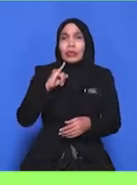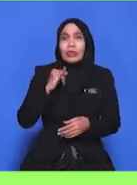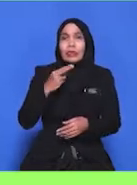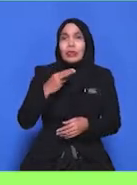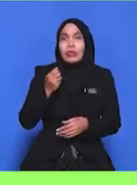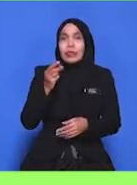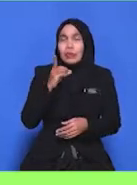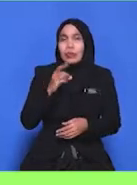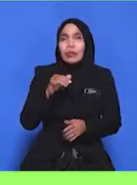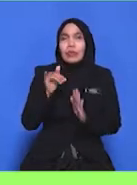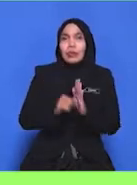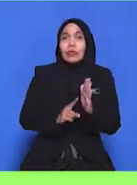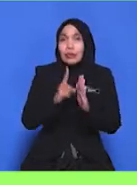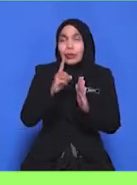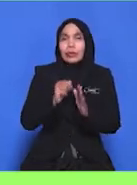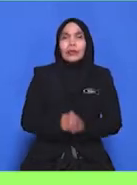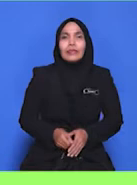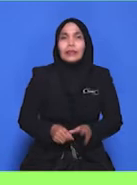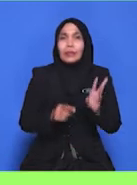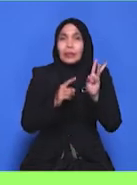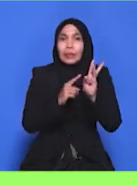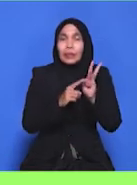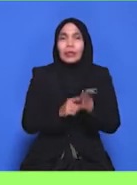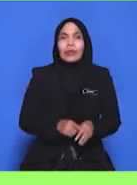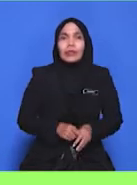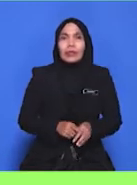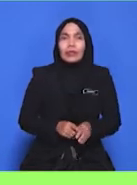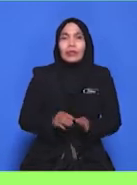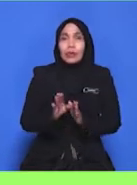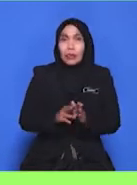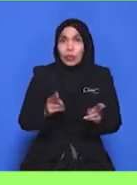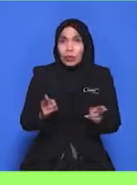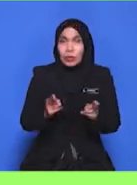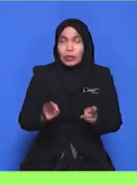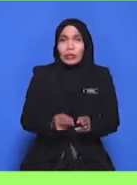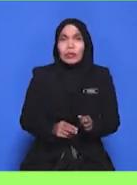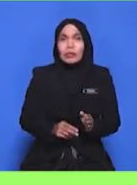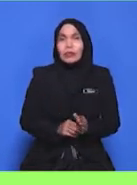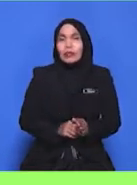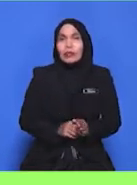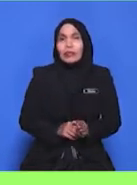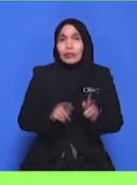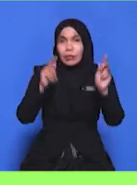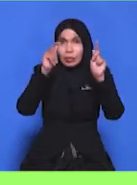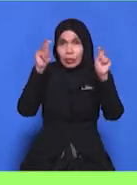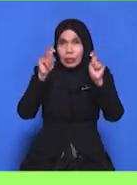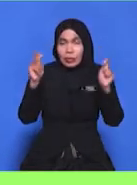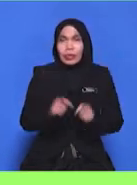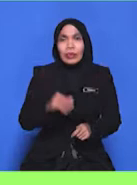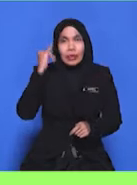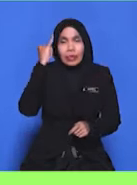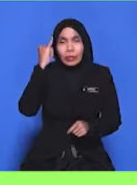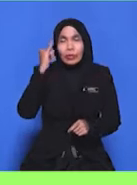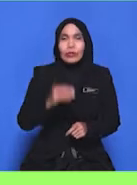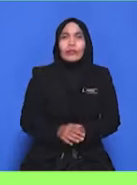kedaulatan negara. Enam, kita hendaklah berusaha meningkatkan ilmu pengetahuan agar dapat